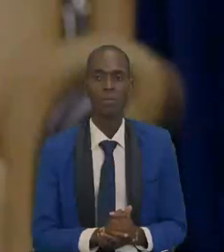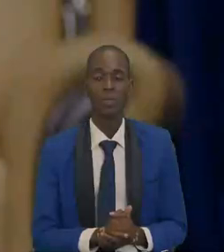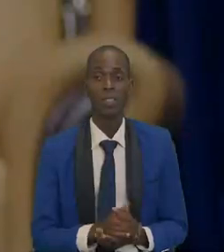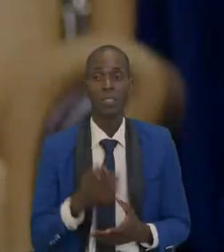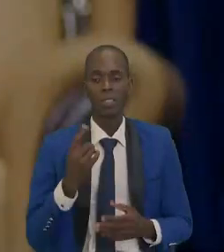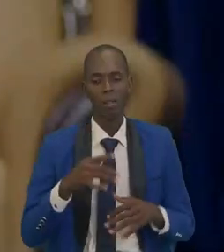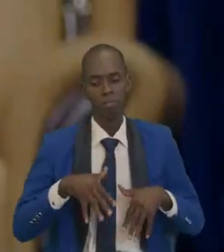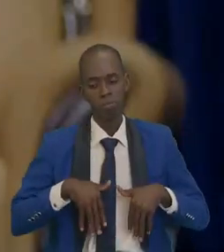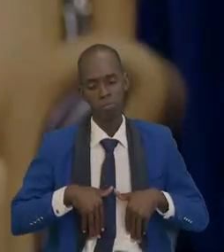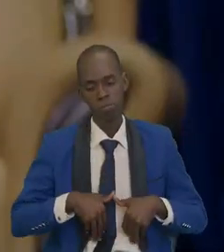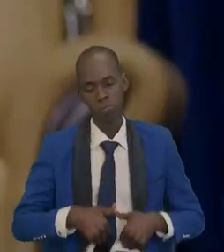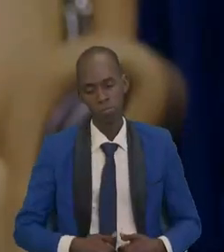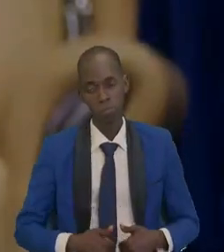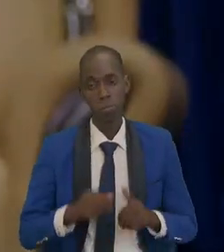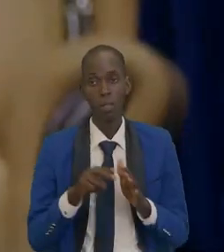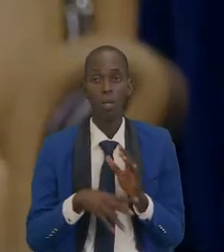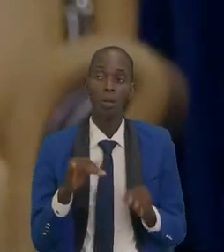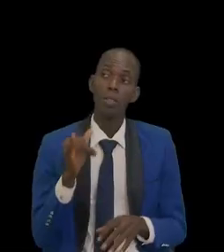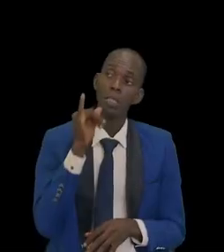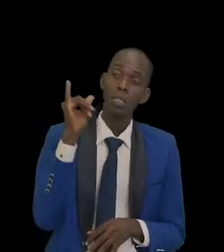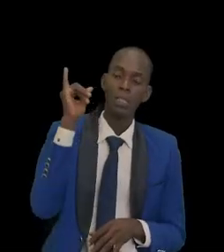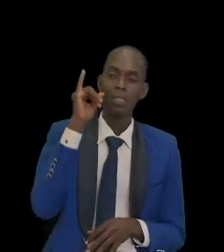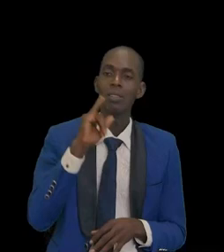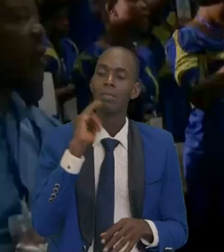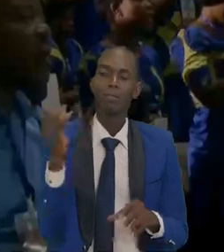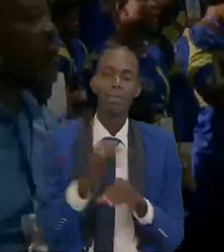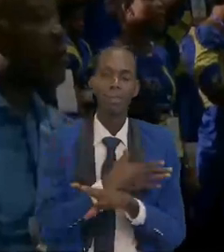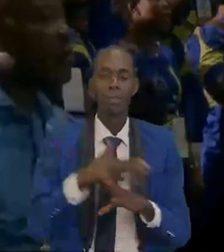La fatigue d'hier est annulée.